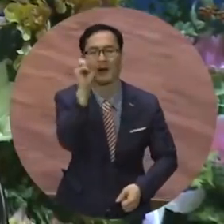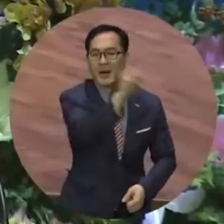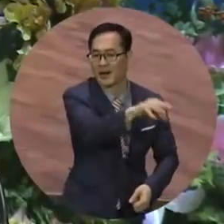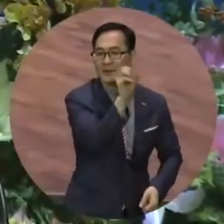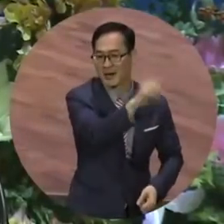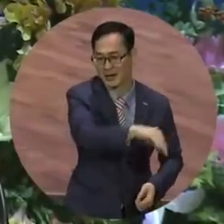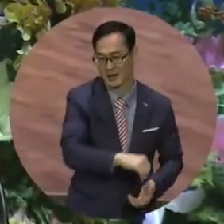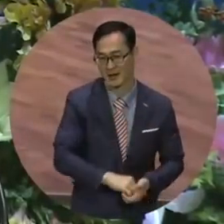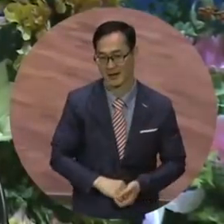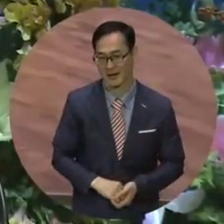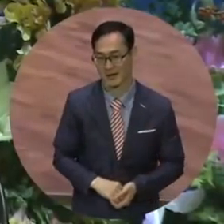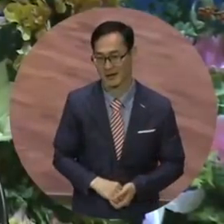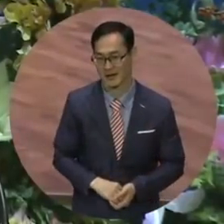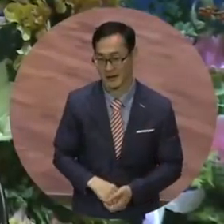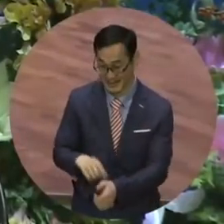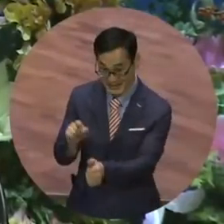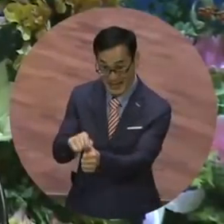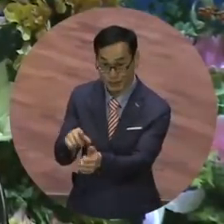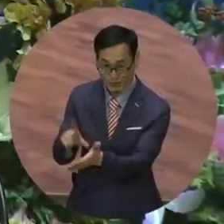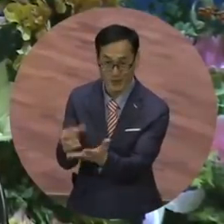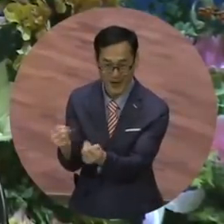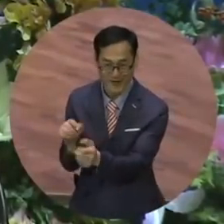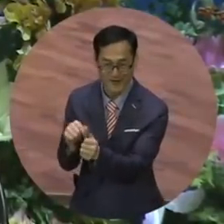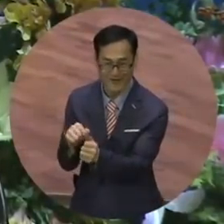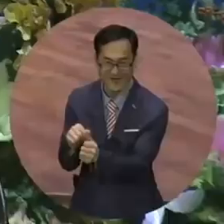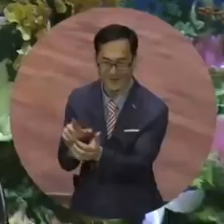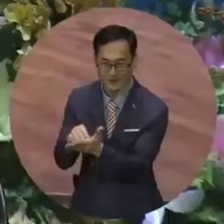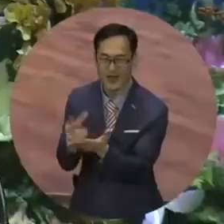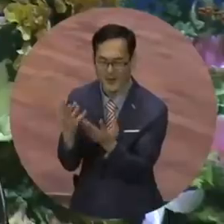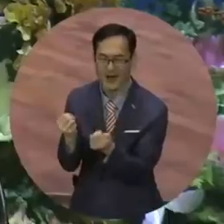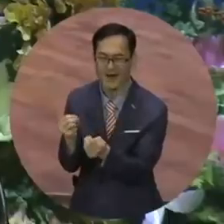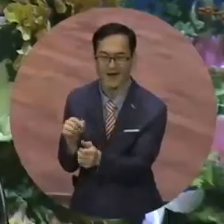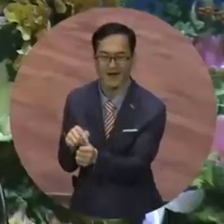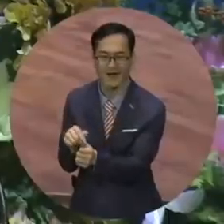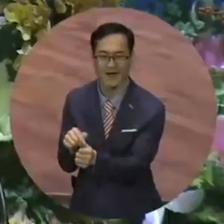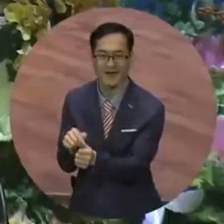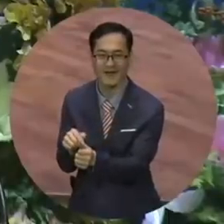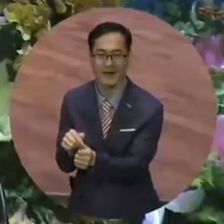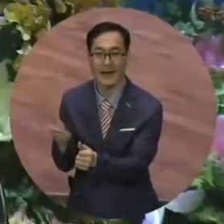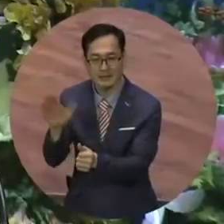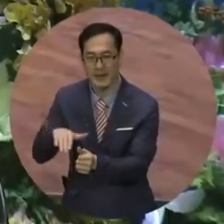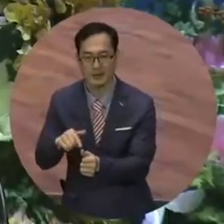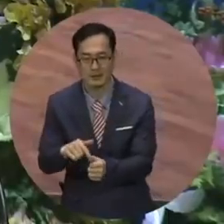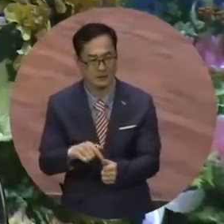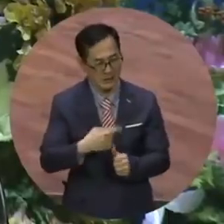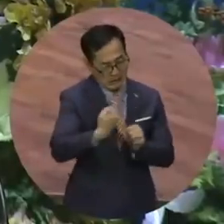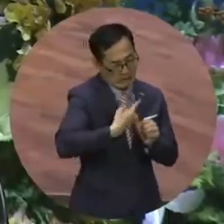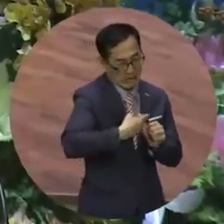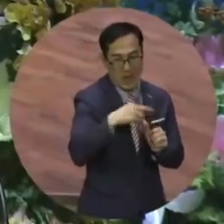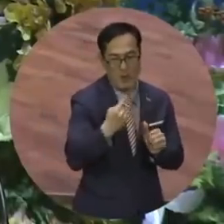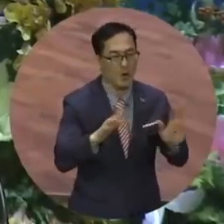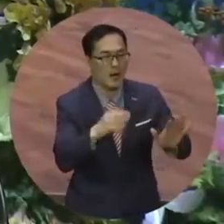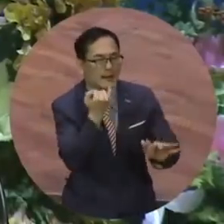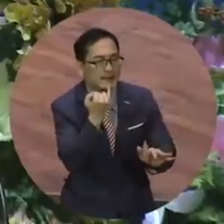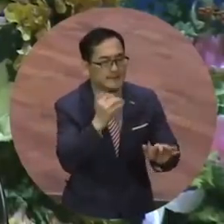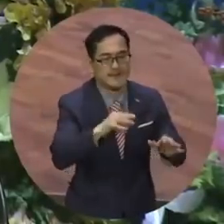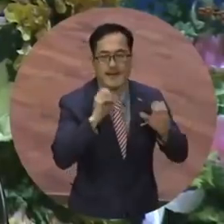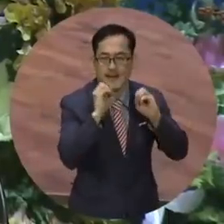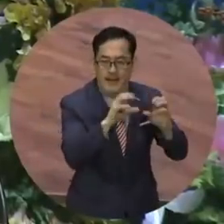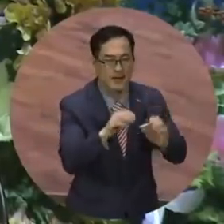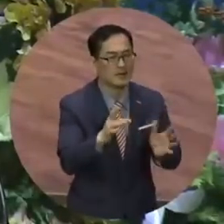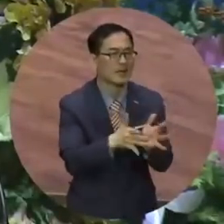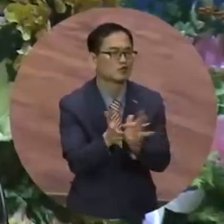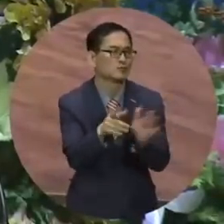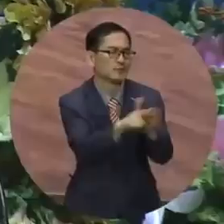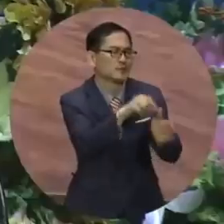게 아니에요. 문제 투성이에요. 그 서론이에요. 그 제끼 놓고 나가는 거예요. 예수 믿어봐. 너무 행복해.